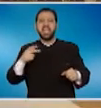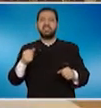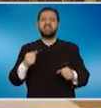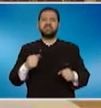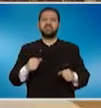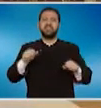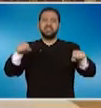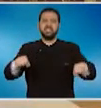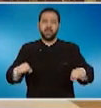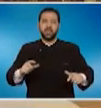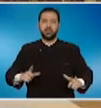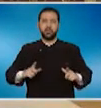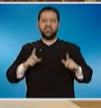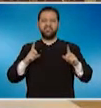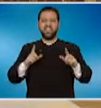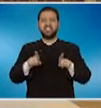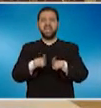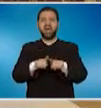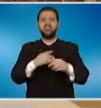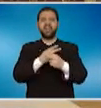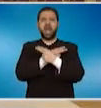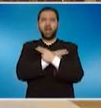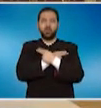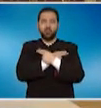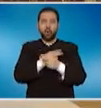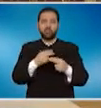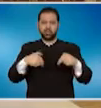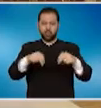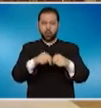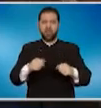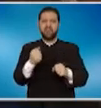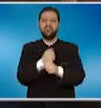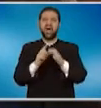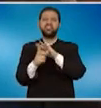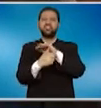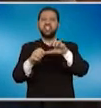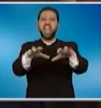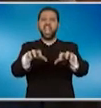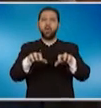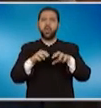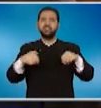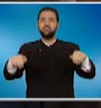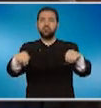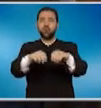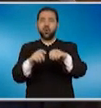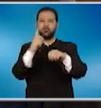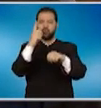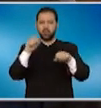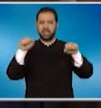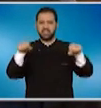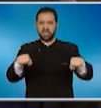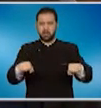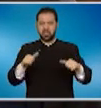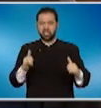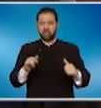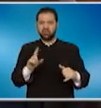încui. Faptul că ne izolăm în propriul nostru eu și nu-l mai lăsăm deschis nimănui altcuiva, nu mai suntem